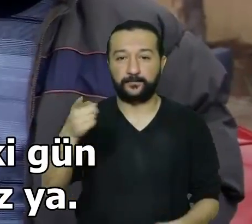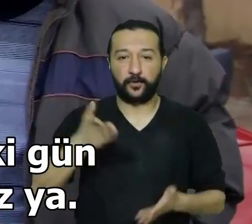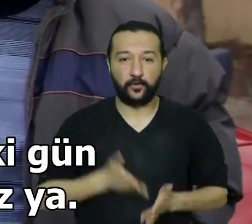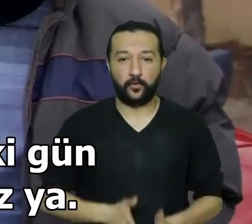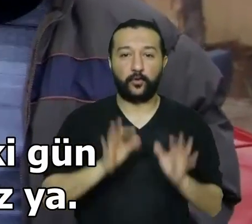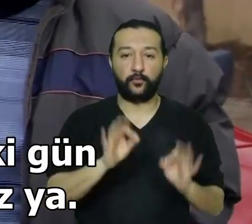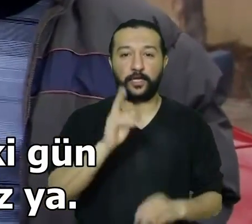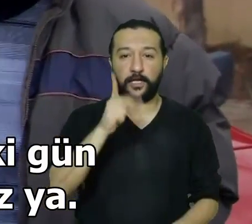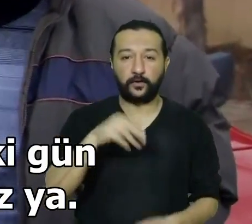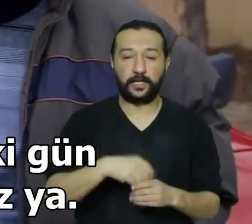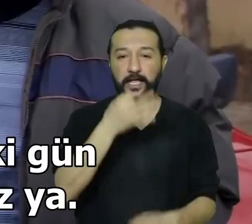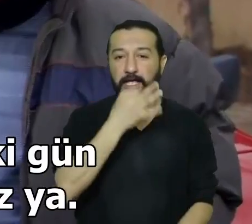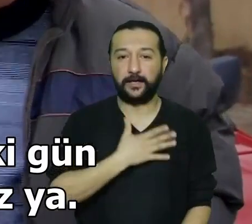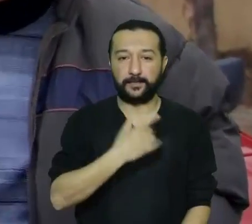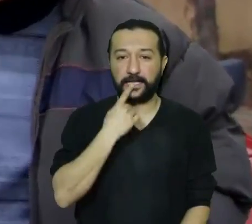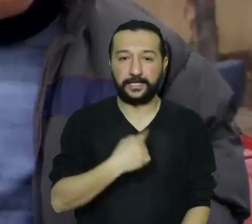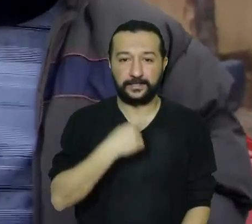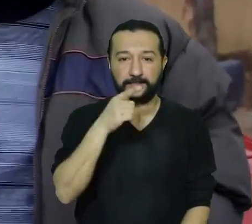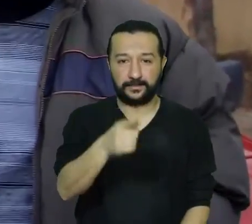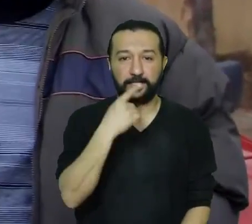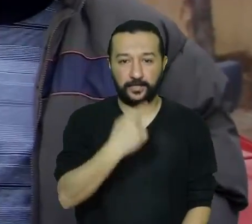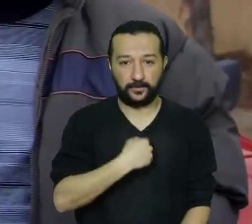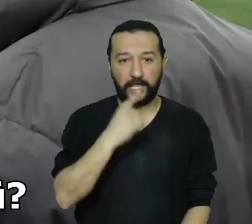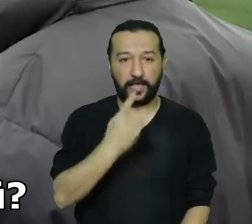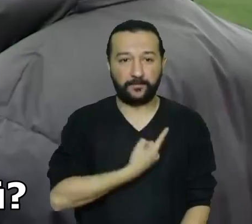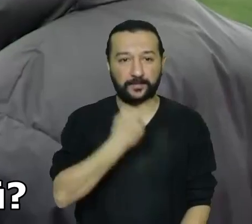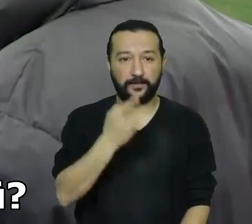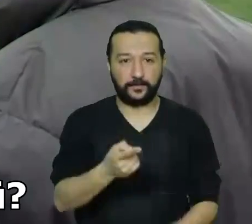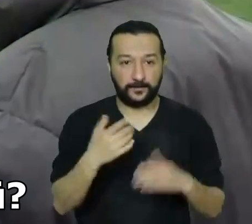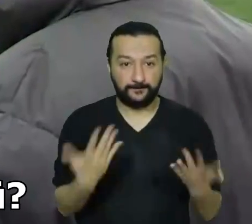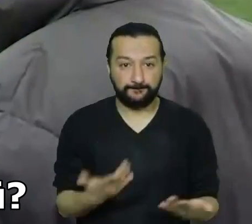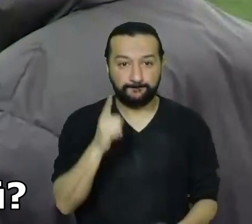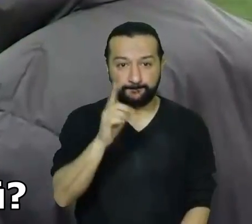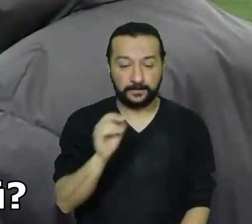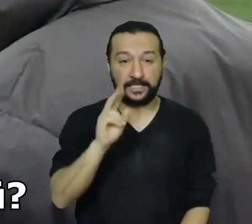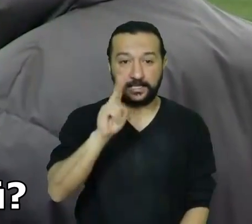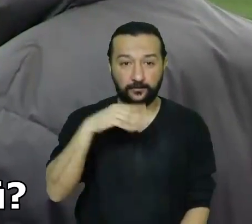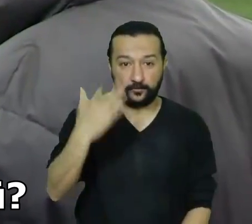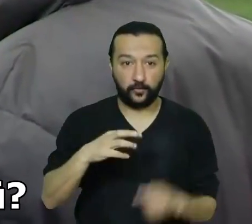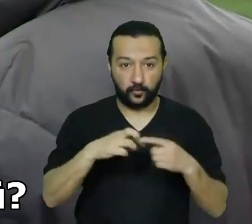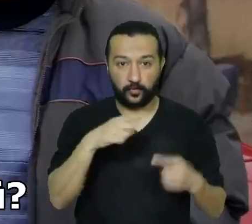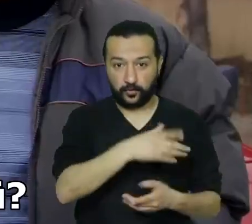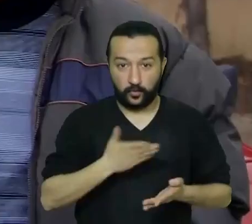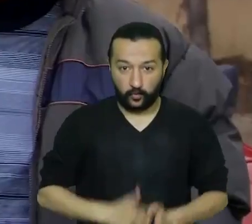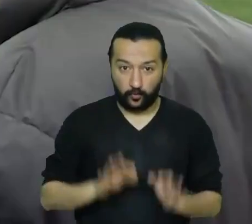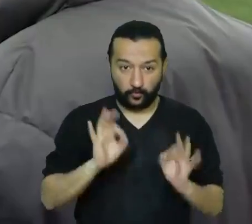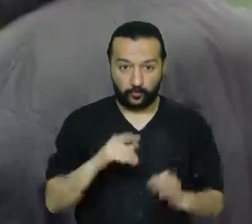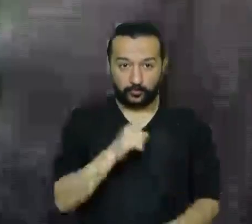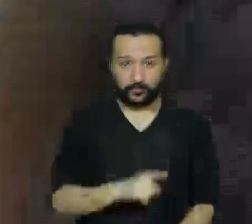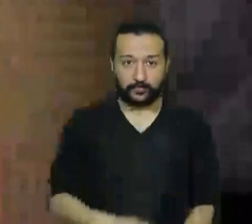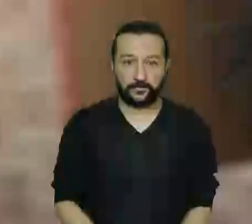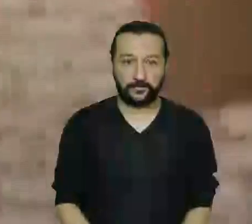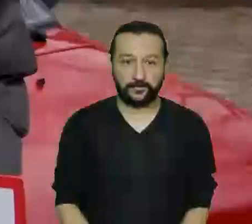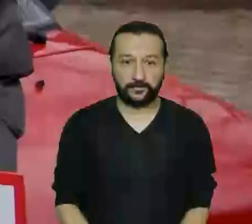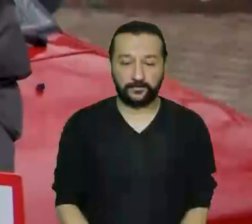gününe 2 gün kala bana haber verin dediniz ya. Siz söylediniz bana. Anam. 2 gün sonra Riyam'ın doğum günü mü? Hı? Bayılır gibi